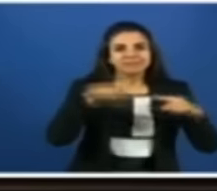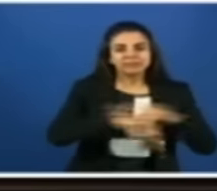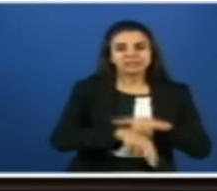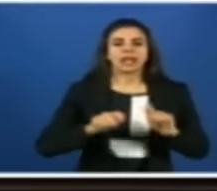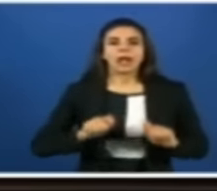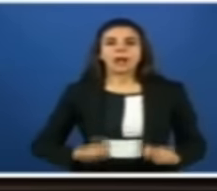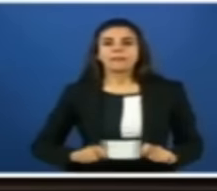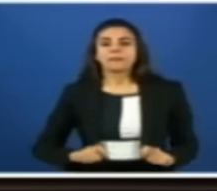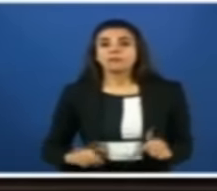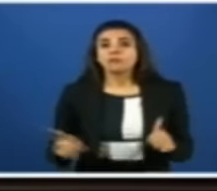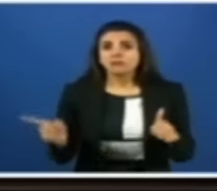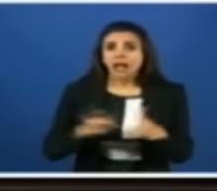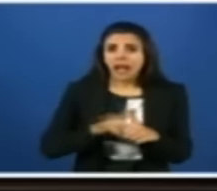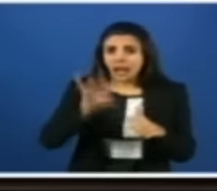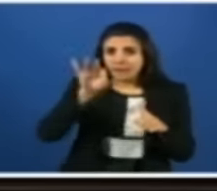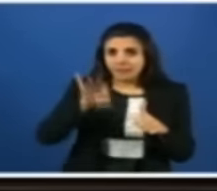Başta